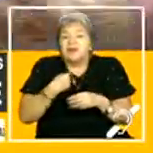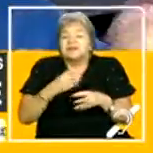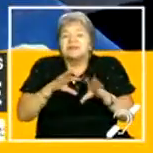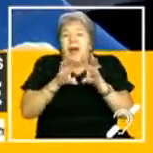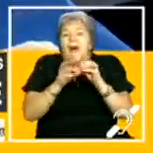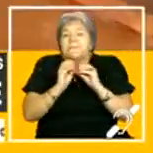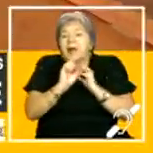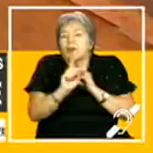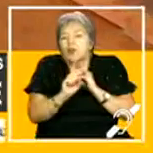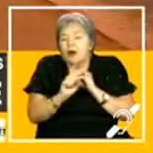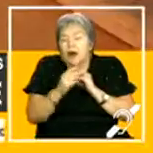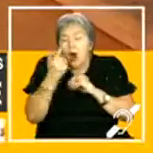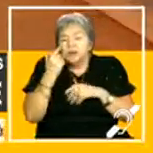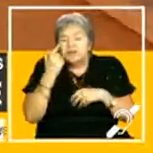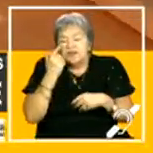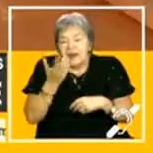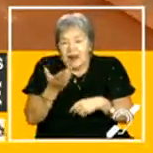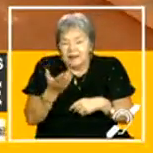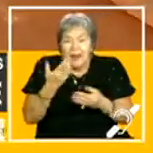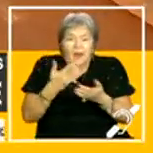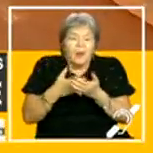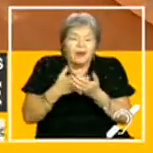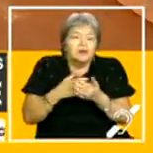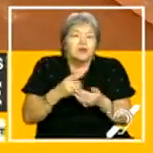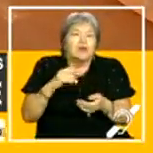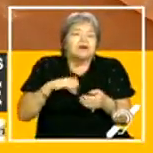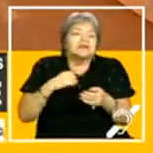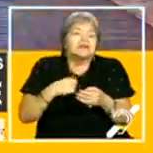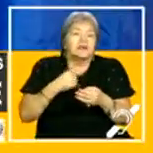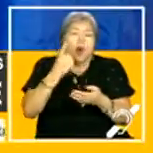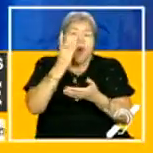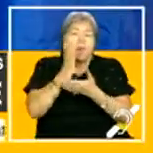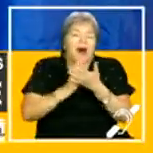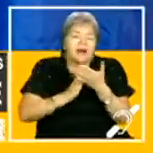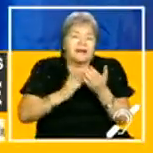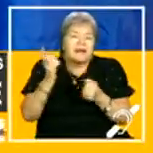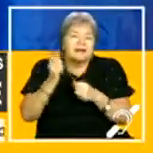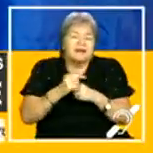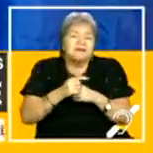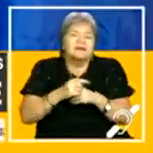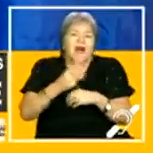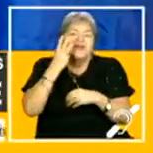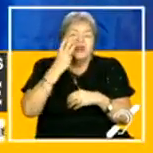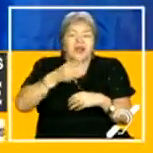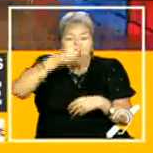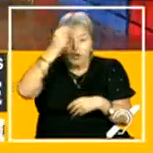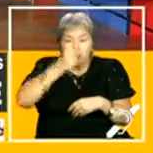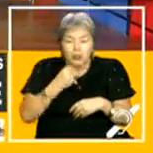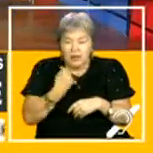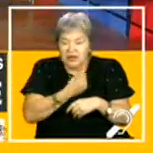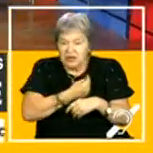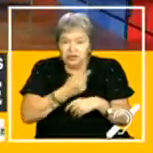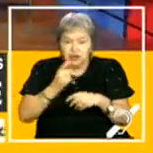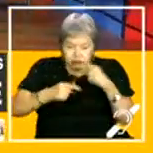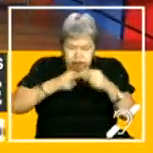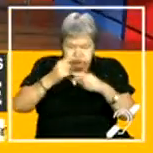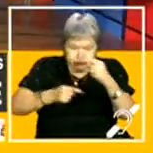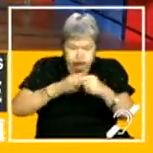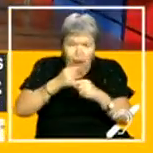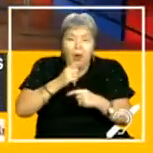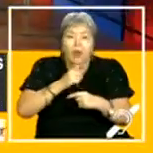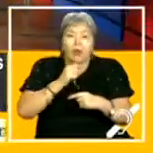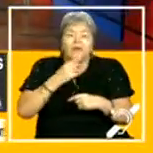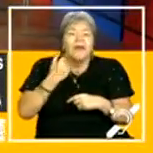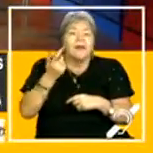pentru că vor face parte din aceleași trei duminici la rând în care lumea